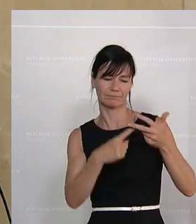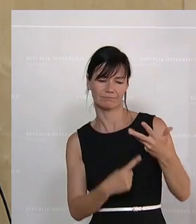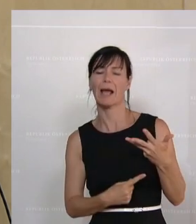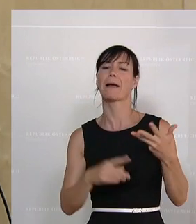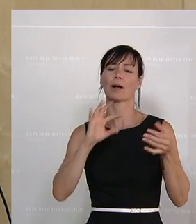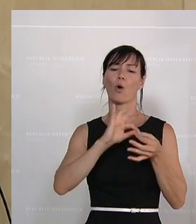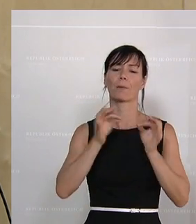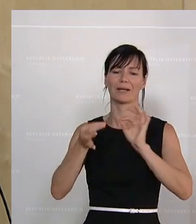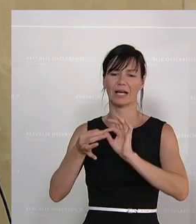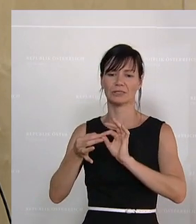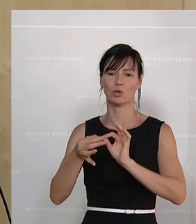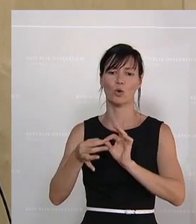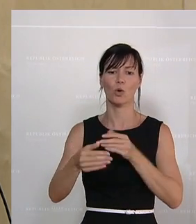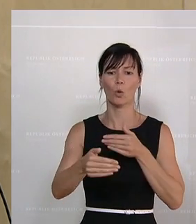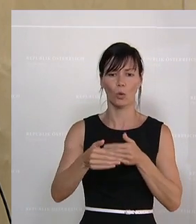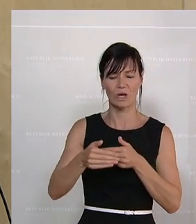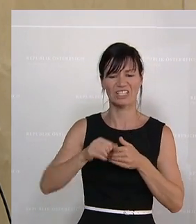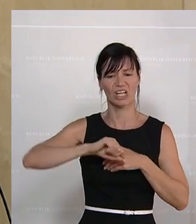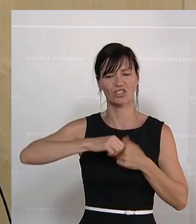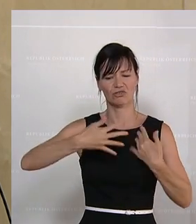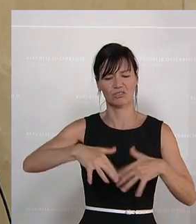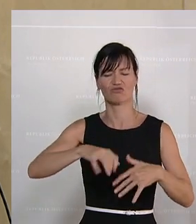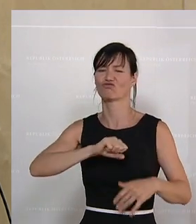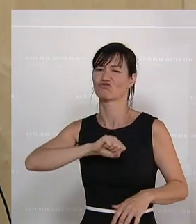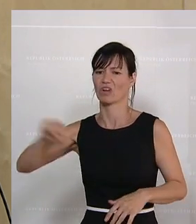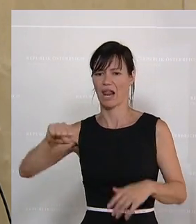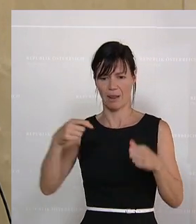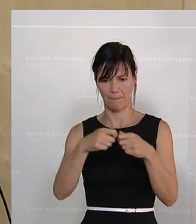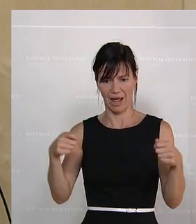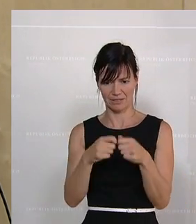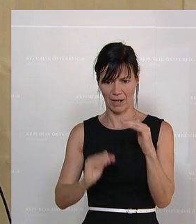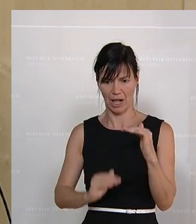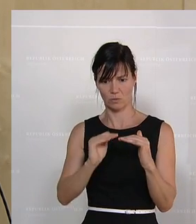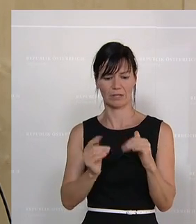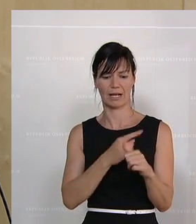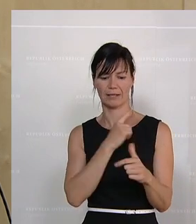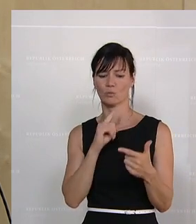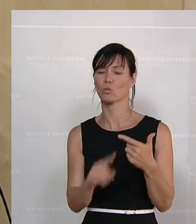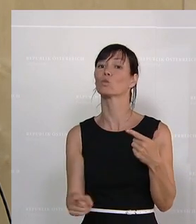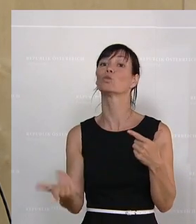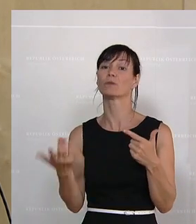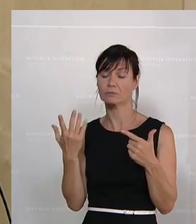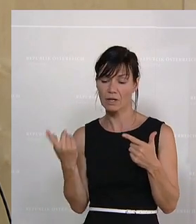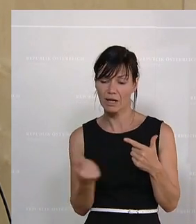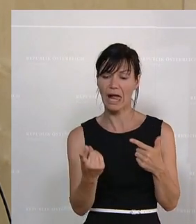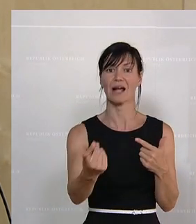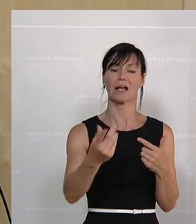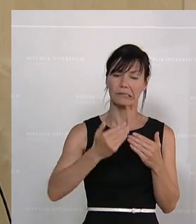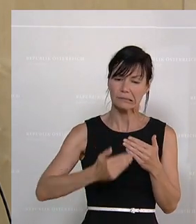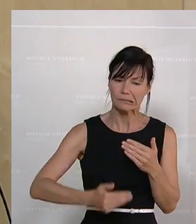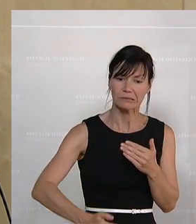gezielten hilfen aus gezielten maßnahmen die treffsicher sind auf der einen seite aber natürlich auch aus